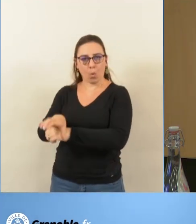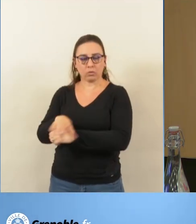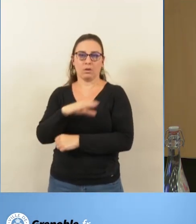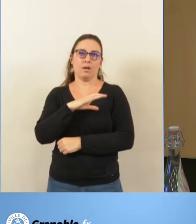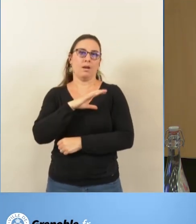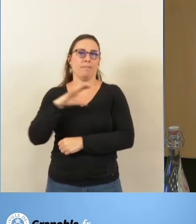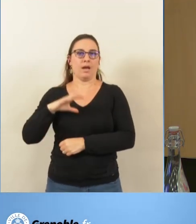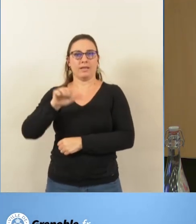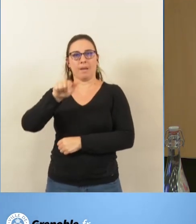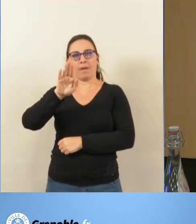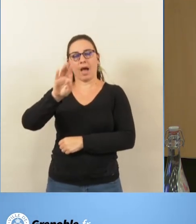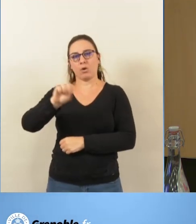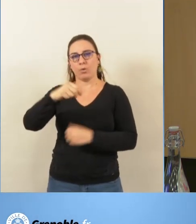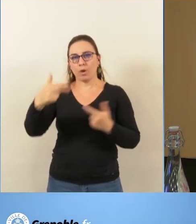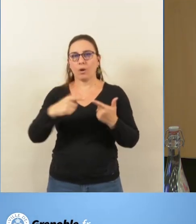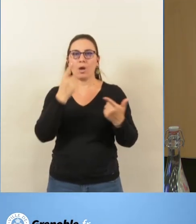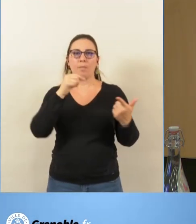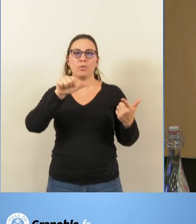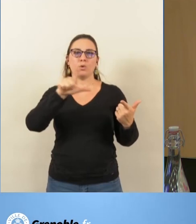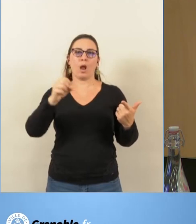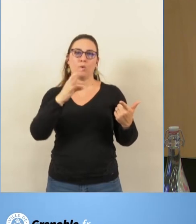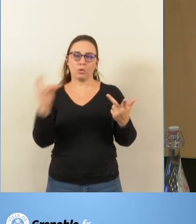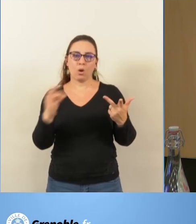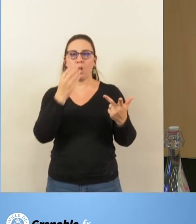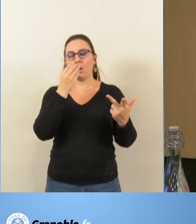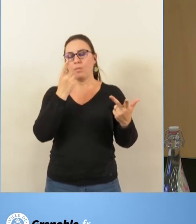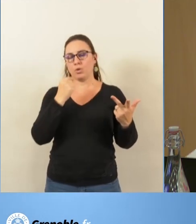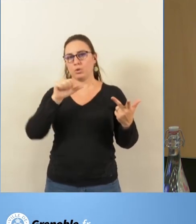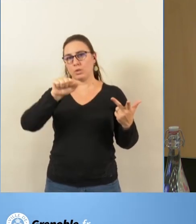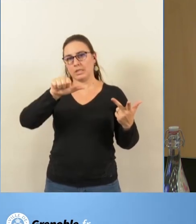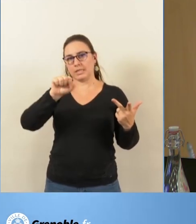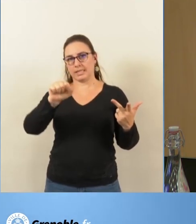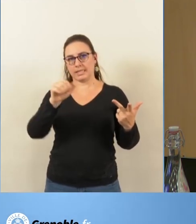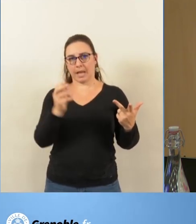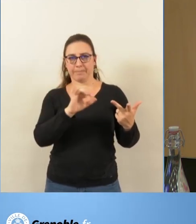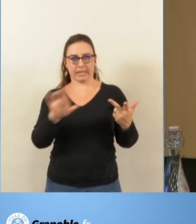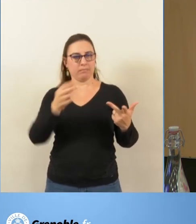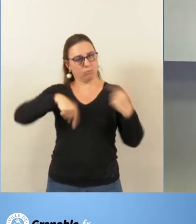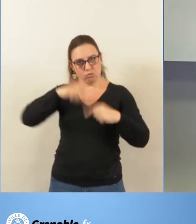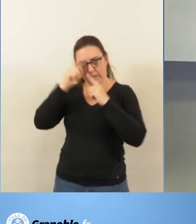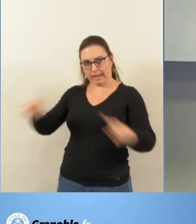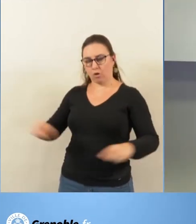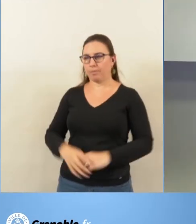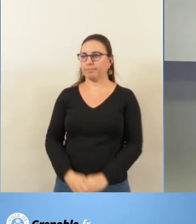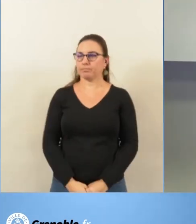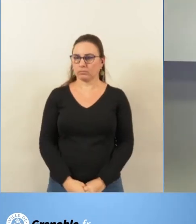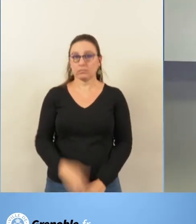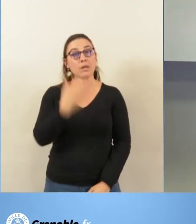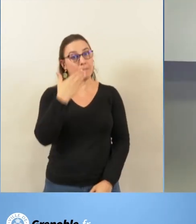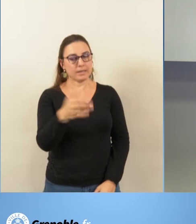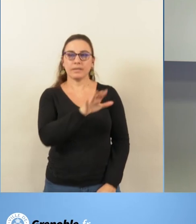agoubian de Monsieur aloto et de Monsieur Sabri voilà merci merci oui